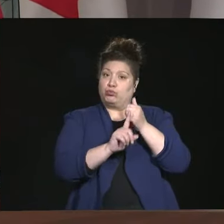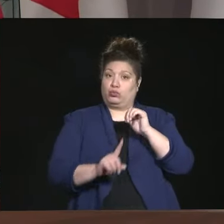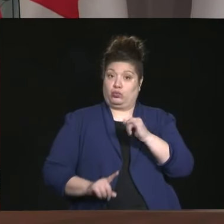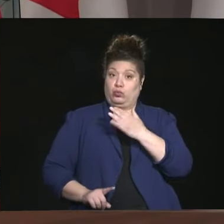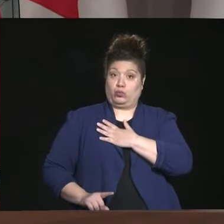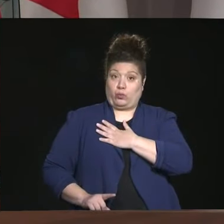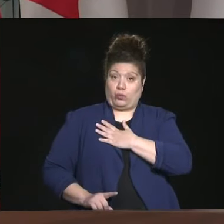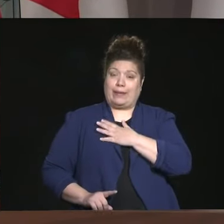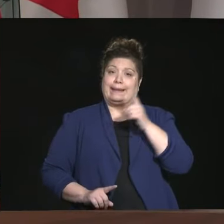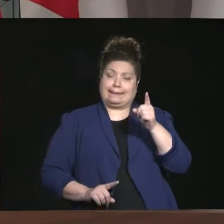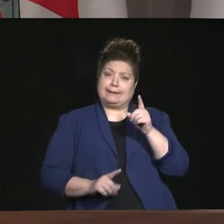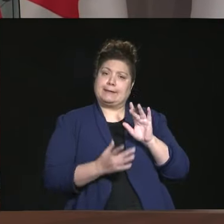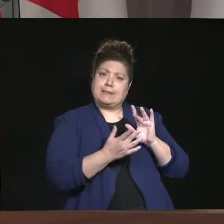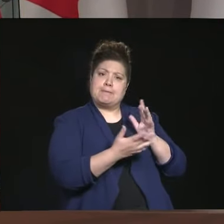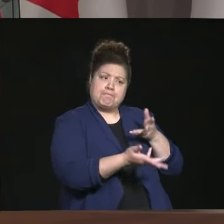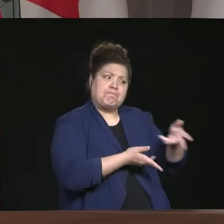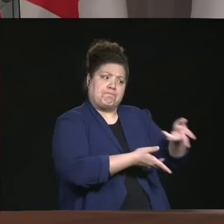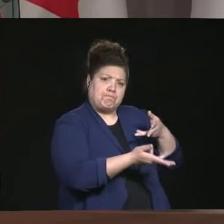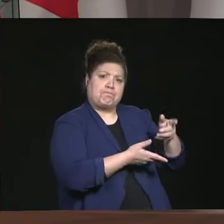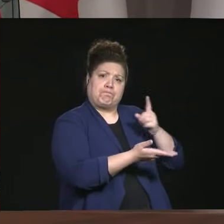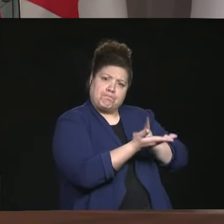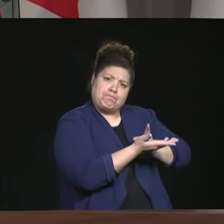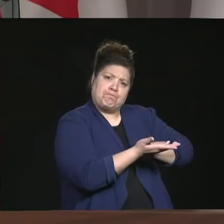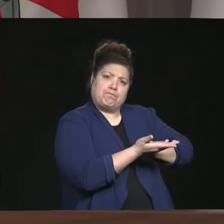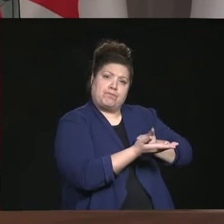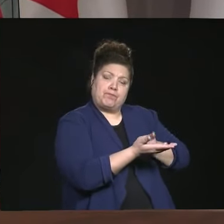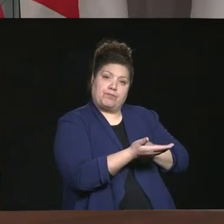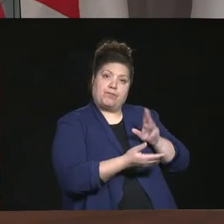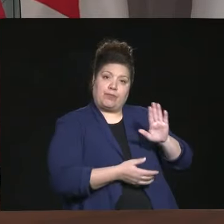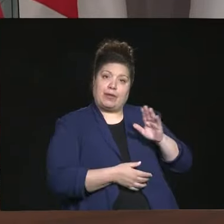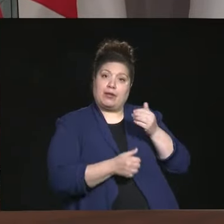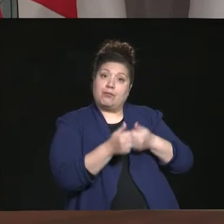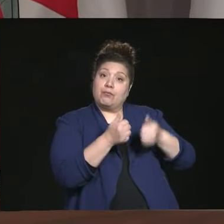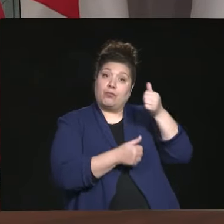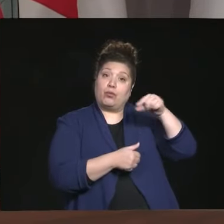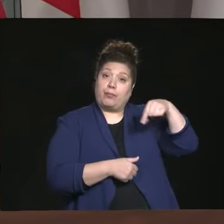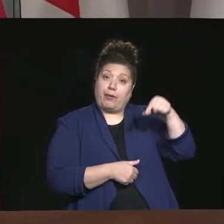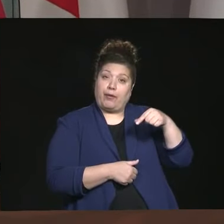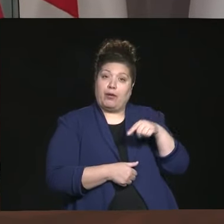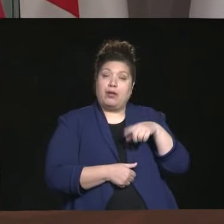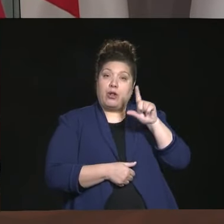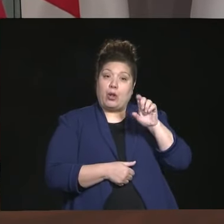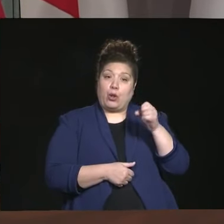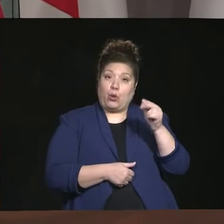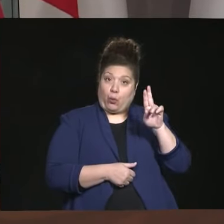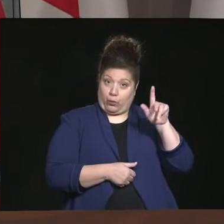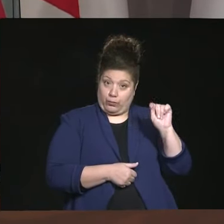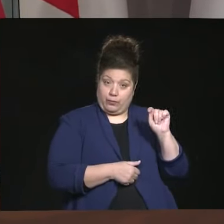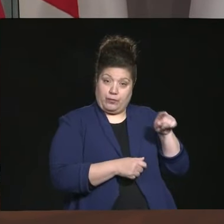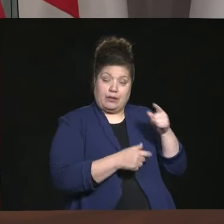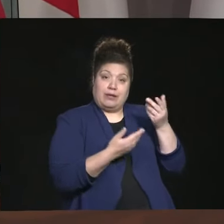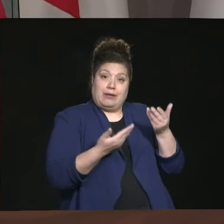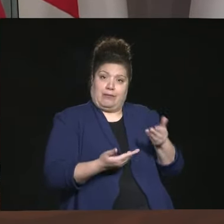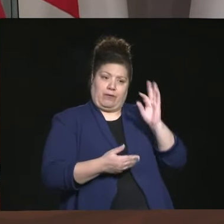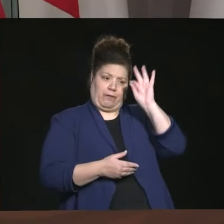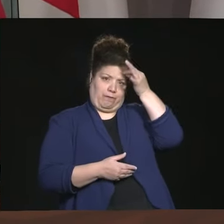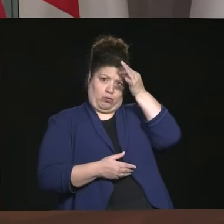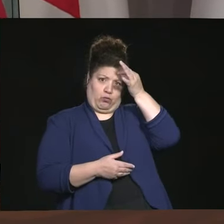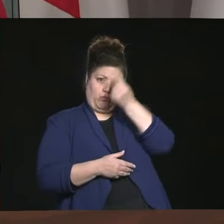que nous, le fédéral, nous comprenons qu'il y a vraiment une situation